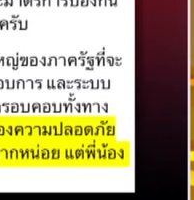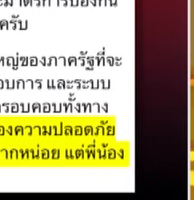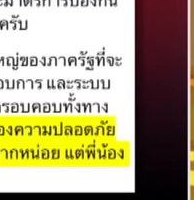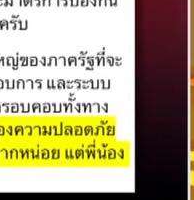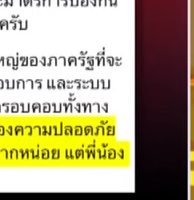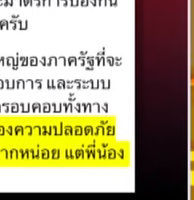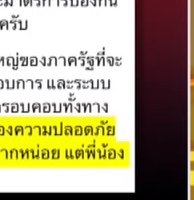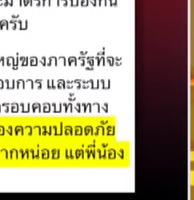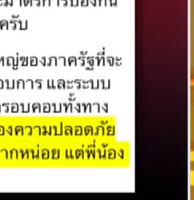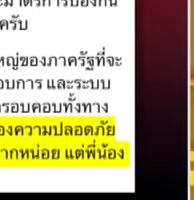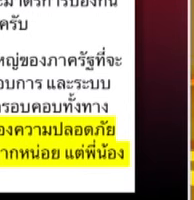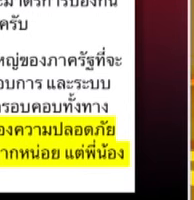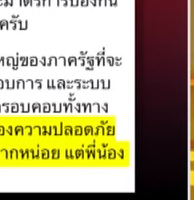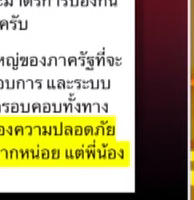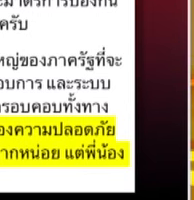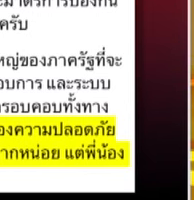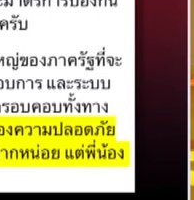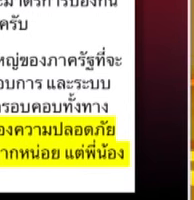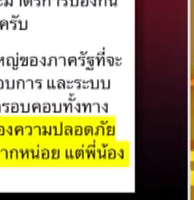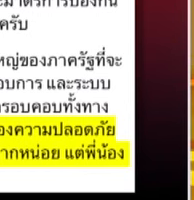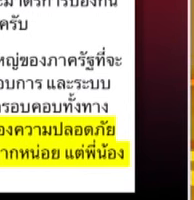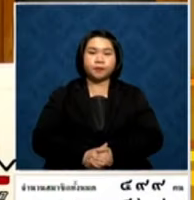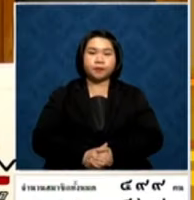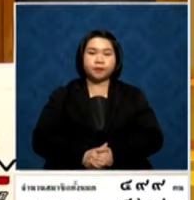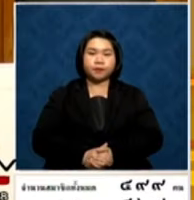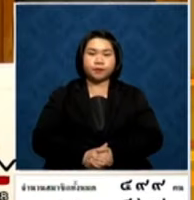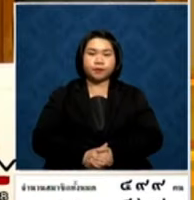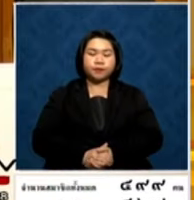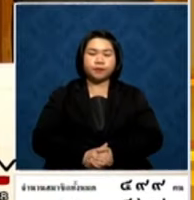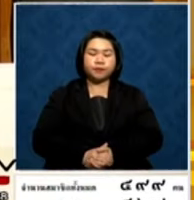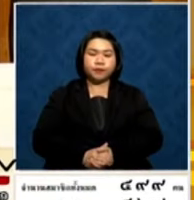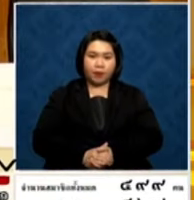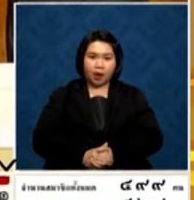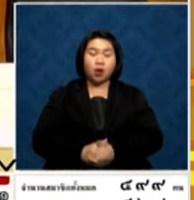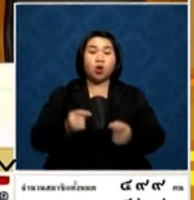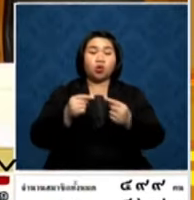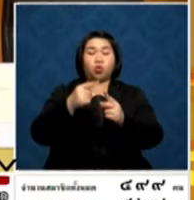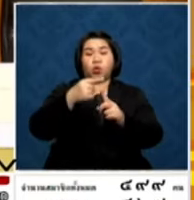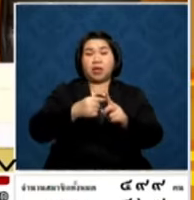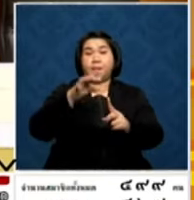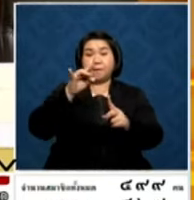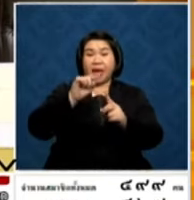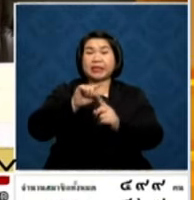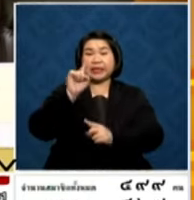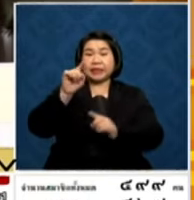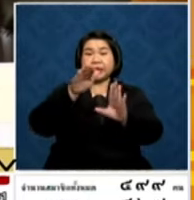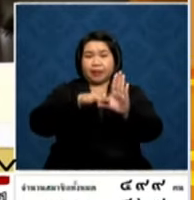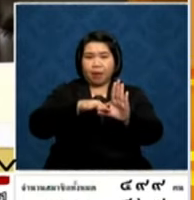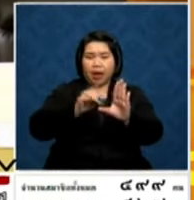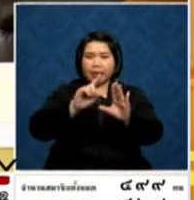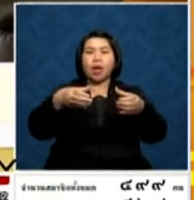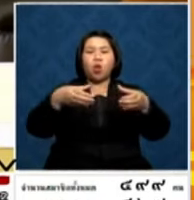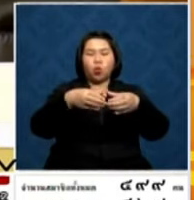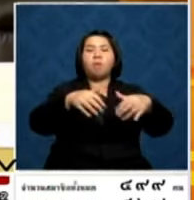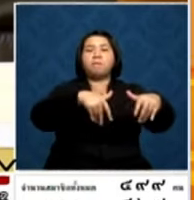สมาร์ทโฟนก่อนเป็นกลุ่มแรกส่วนประชาชนที่เป็นอาลอกโฟนหรือไม่มีสมาร์ทโฟนเนี่ยจะเป็นระยะถัดมา